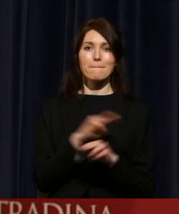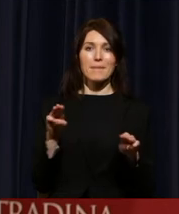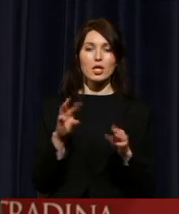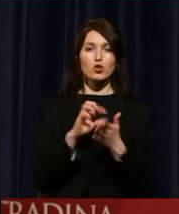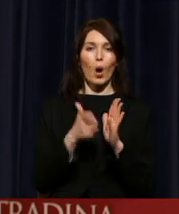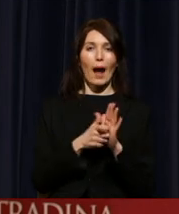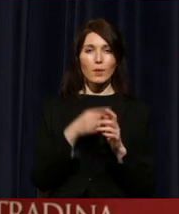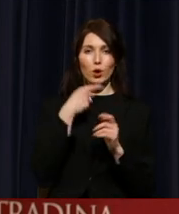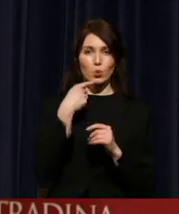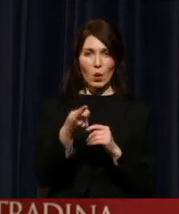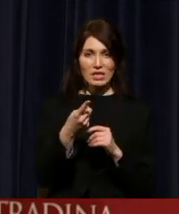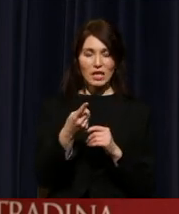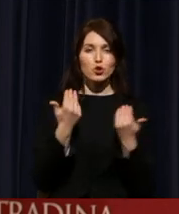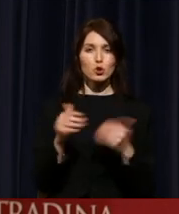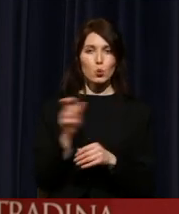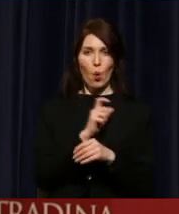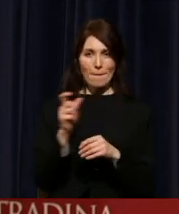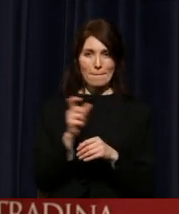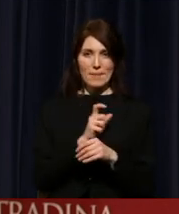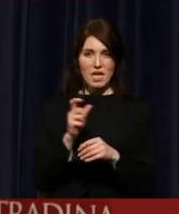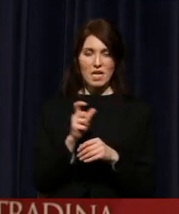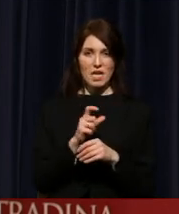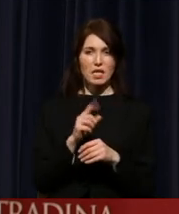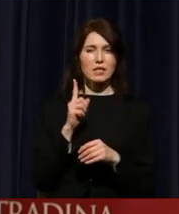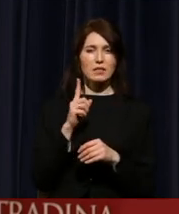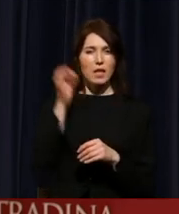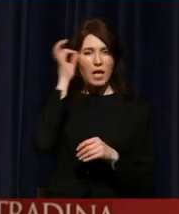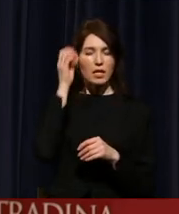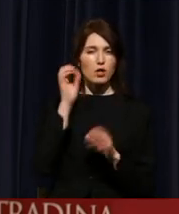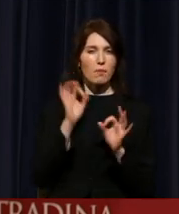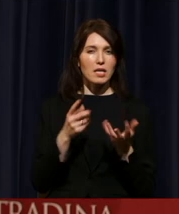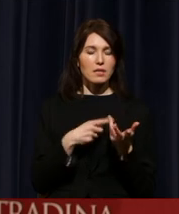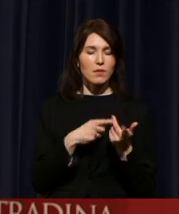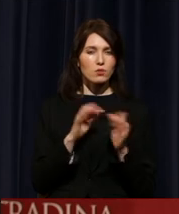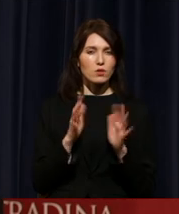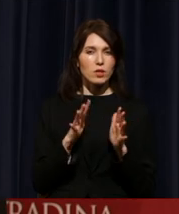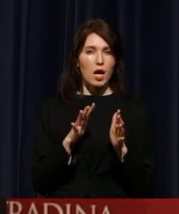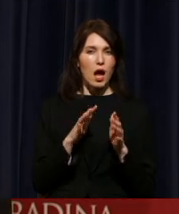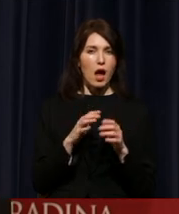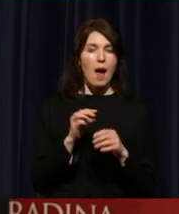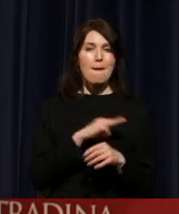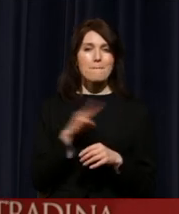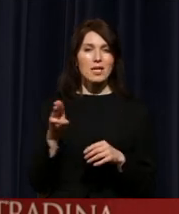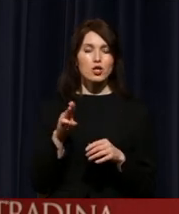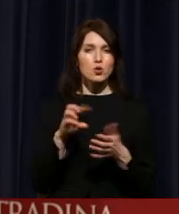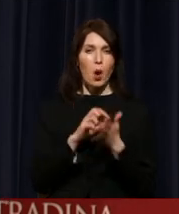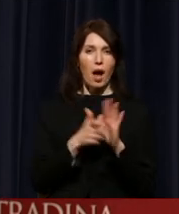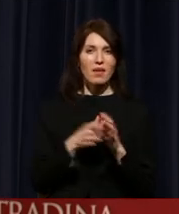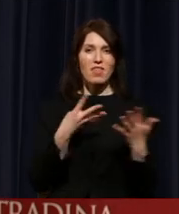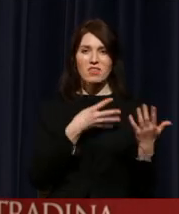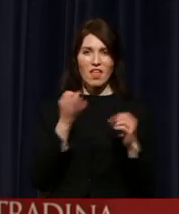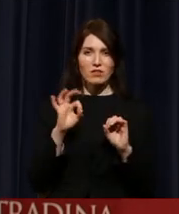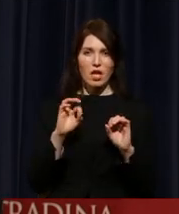noteikumos noteikts šobrīd, es atcerēšos pareizos ciparus, apmēram 980 līdz